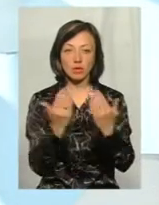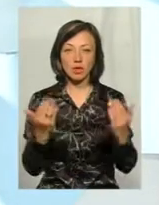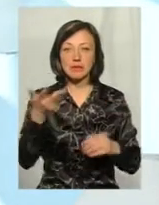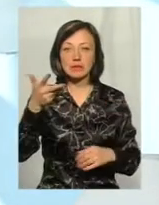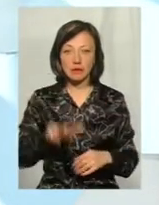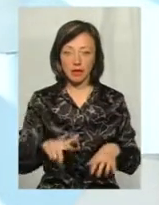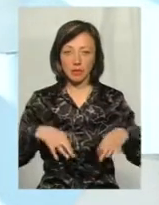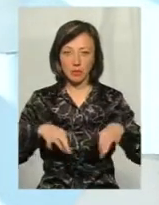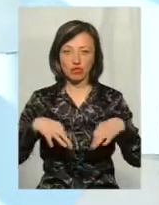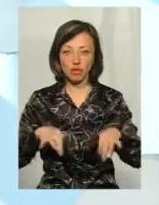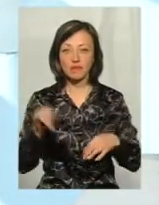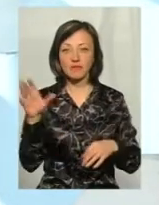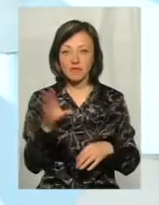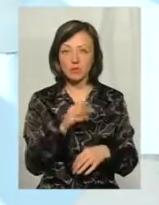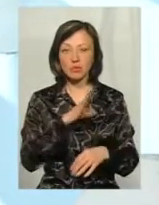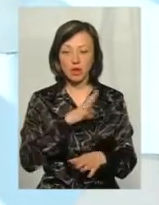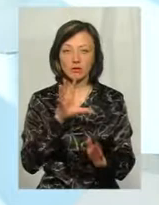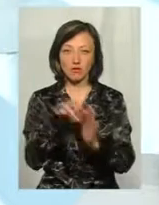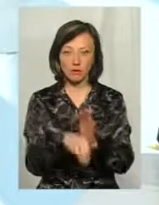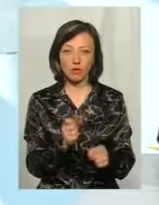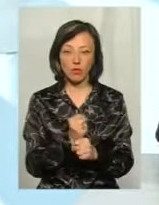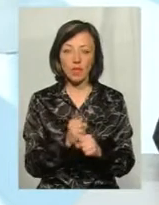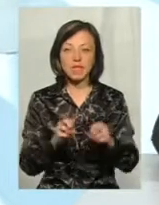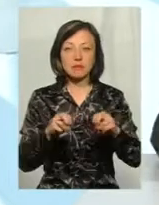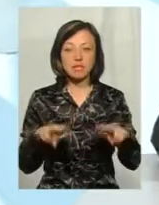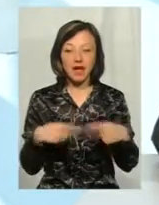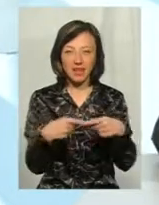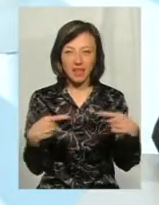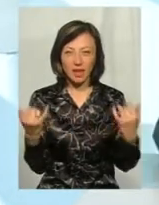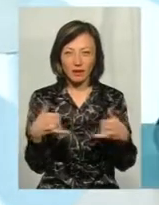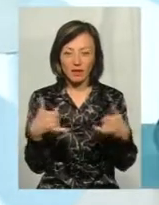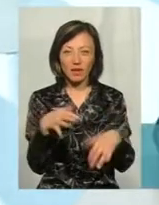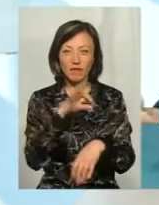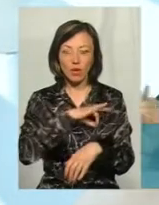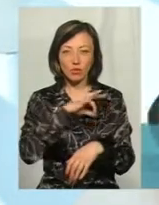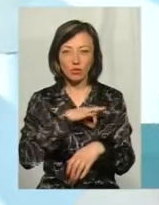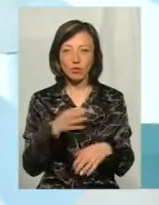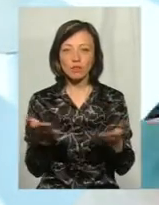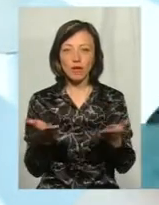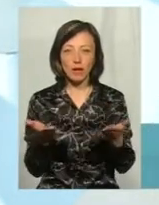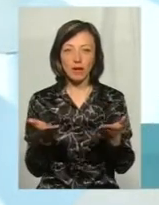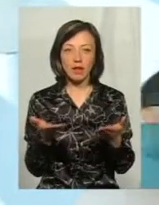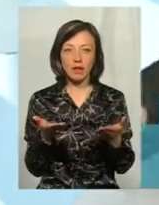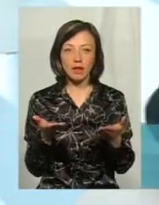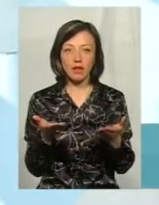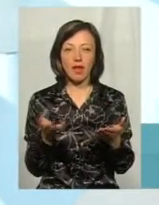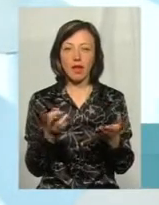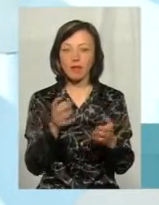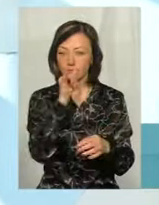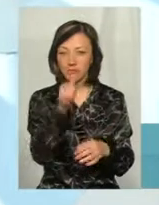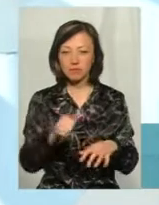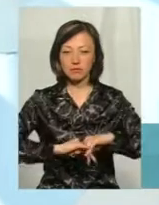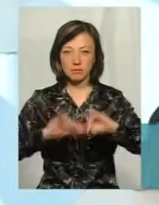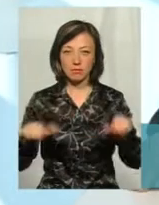3 машини, от, і всі вони були задіяні. Спеціальні речовини, значить, використовуються, які не сприяють розповсюдженню